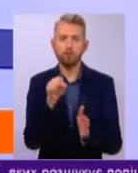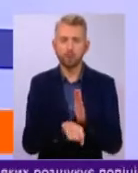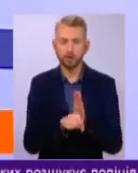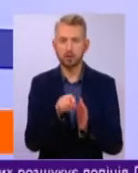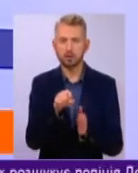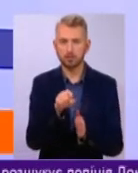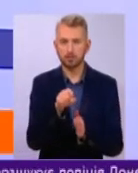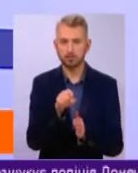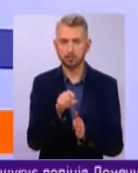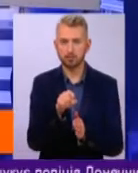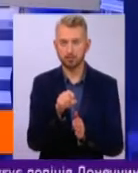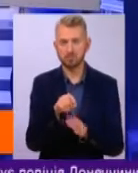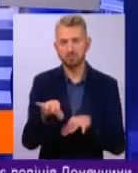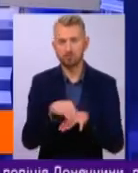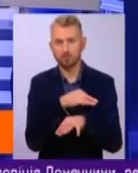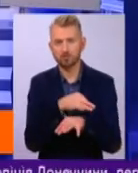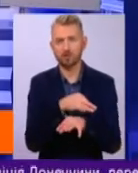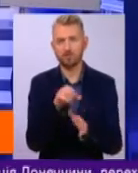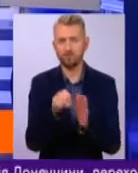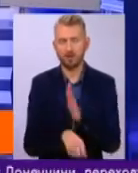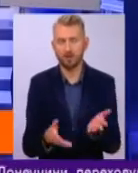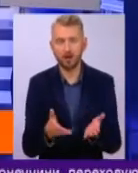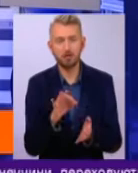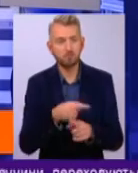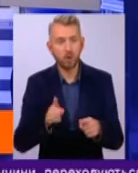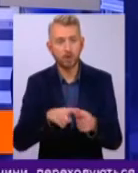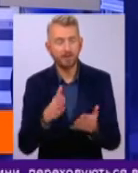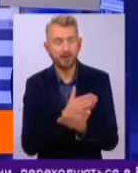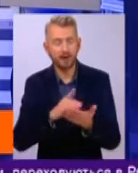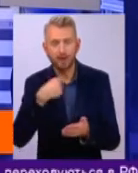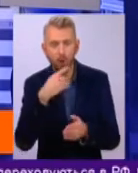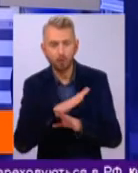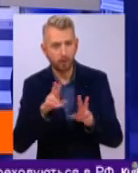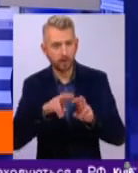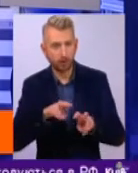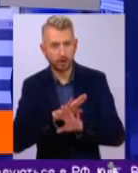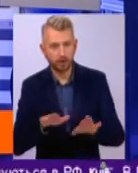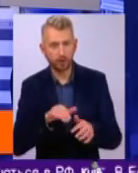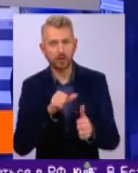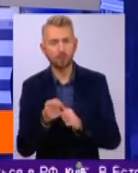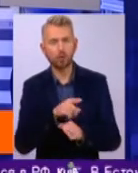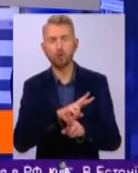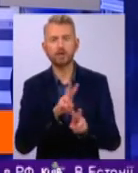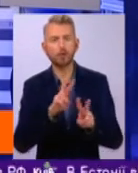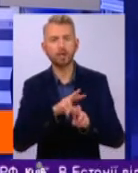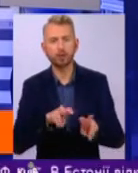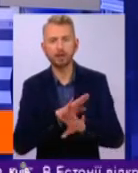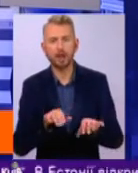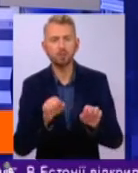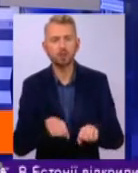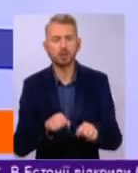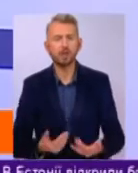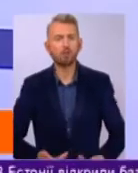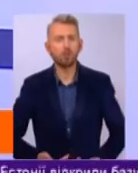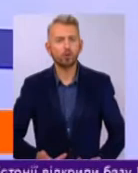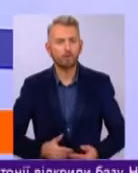Асмаєв фактично об'єктом цього вбивства. Про це взагалі не говорять і не розглядають. Крім того, ніхто не розглядає можливість якихось